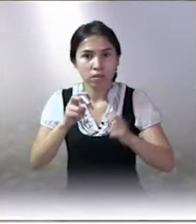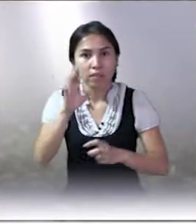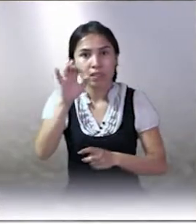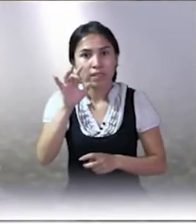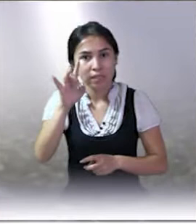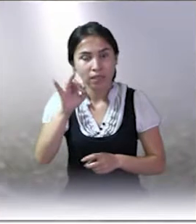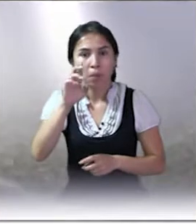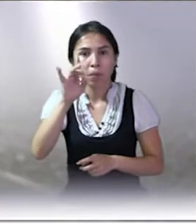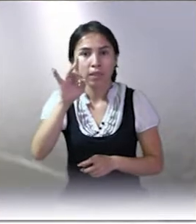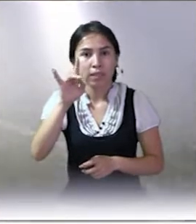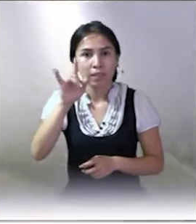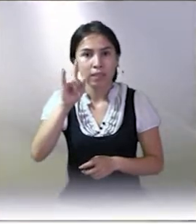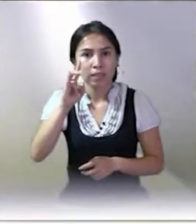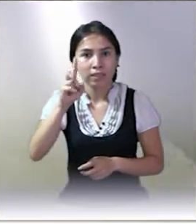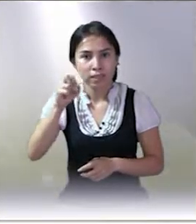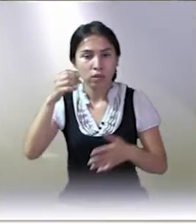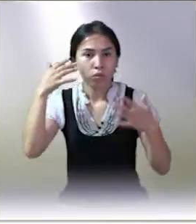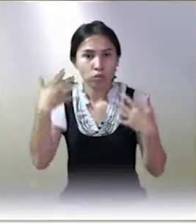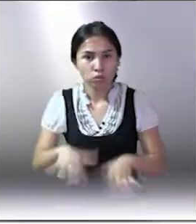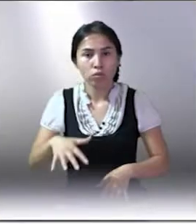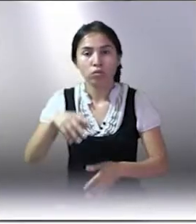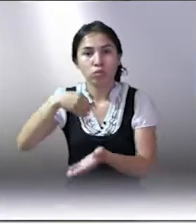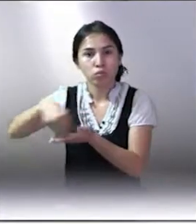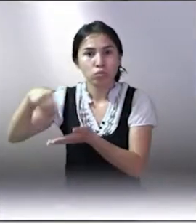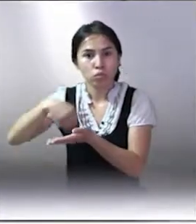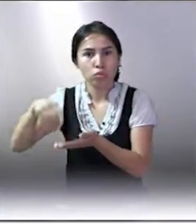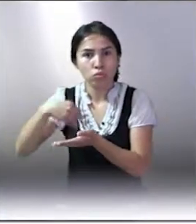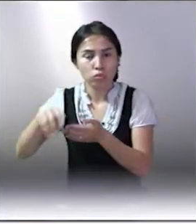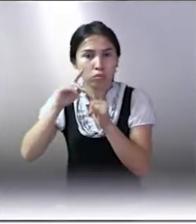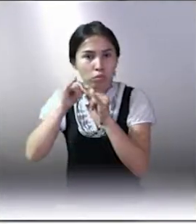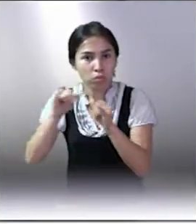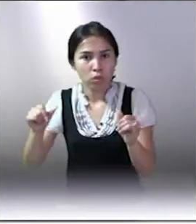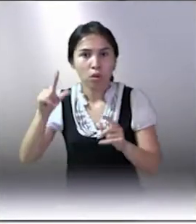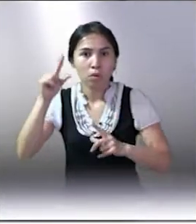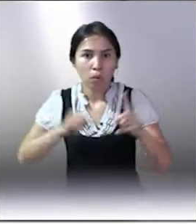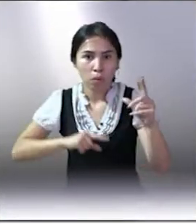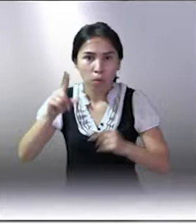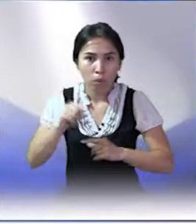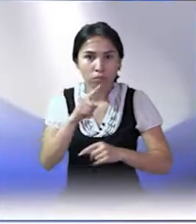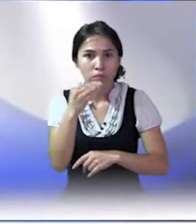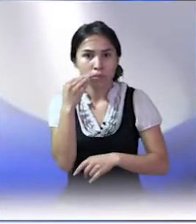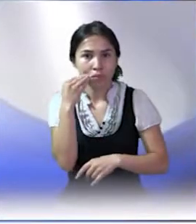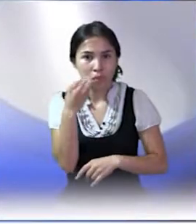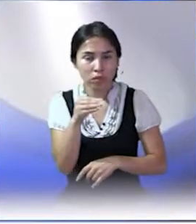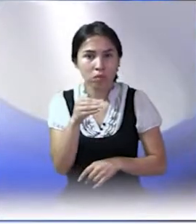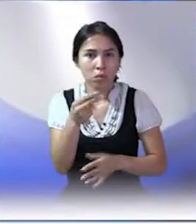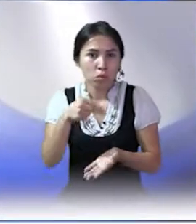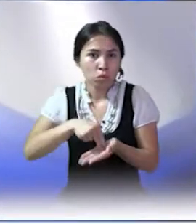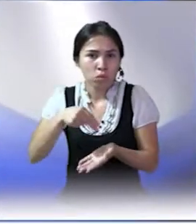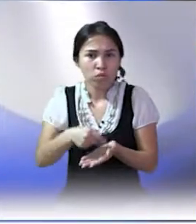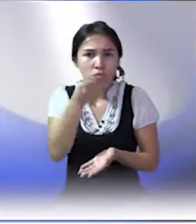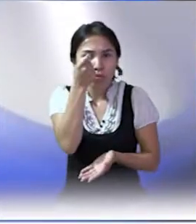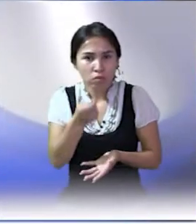и брынзы, уже завоевал популярность среди своих селян. Оно и понятно – молочная продукция добротного качества и по приемлемой